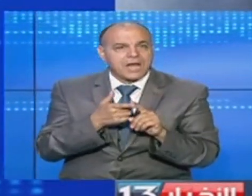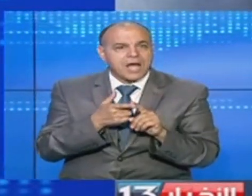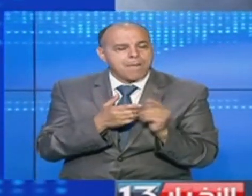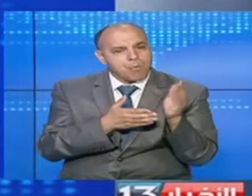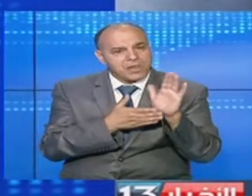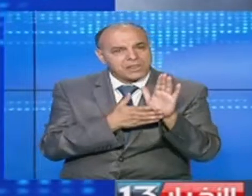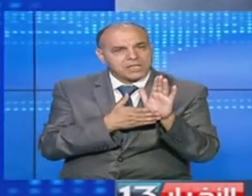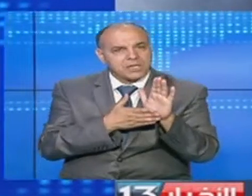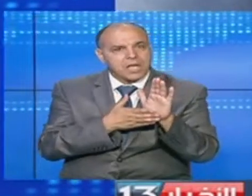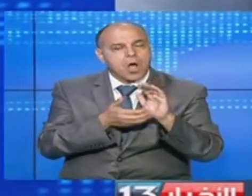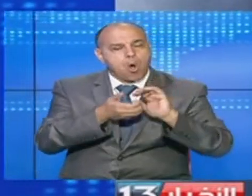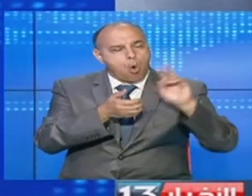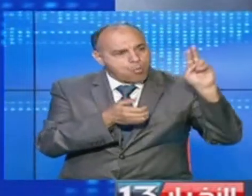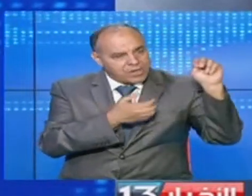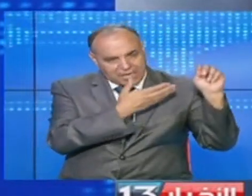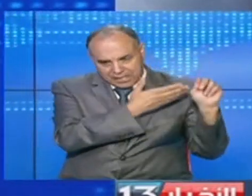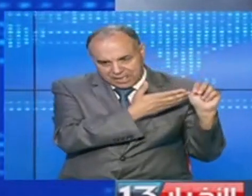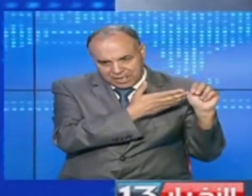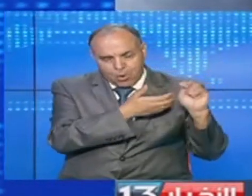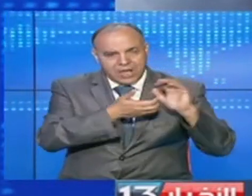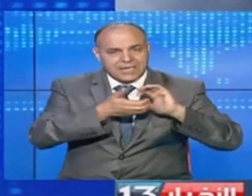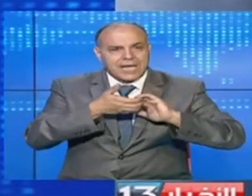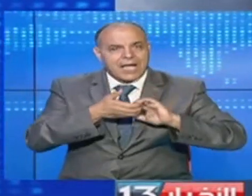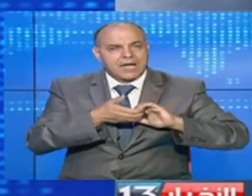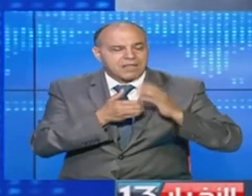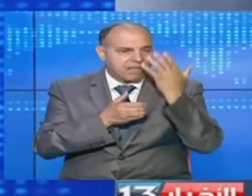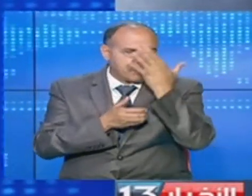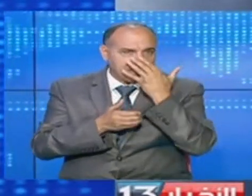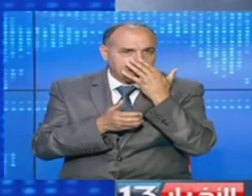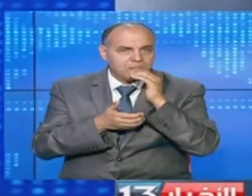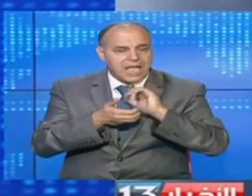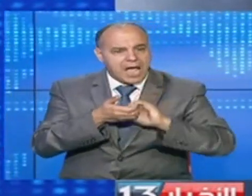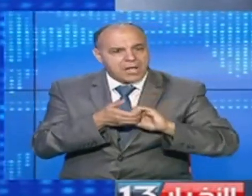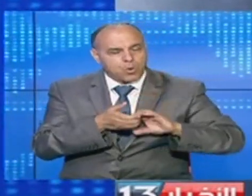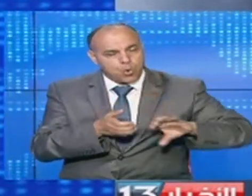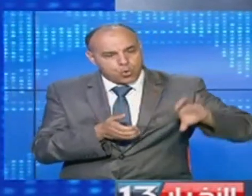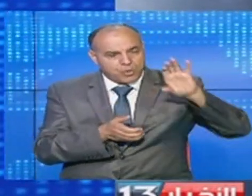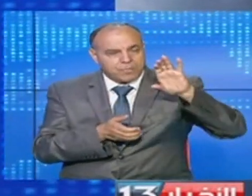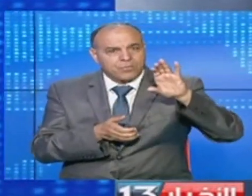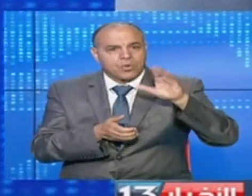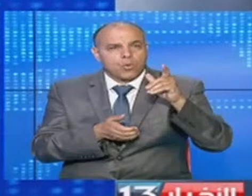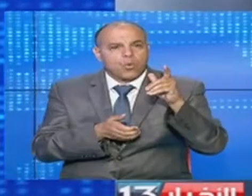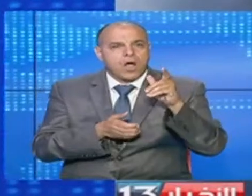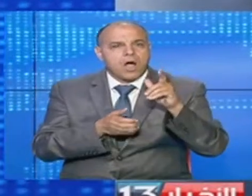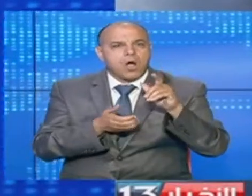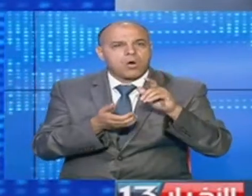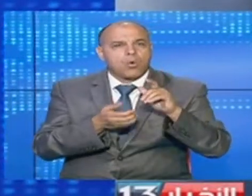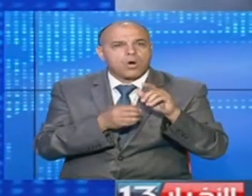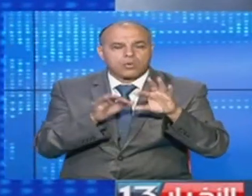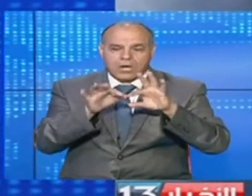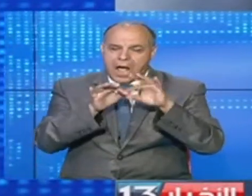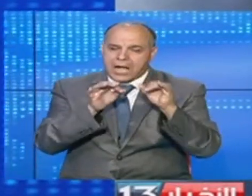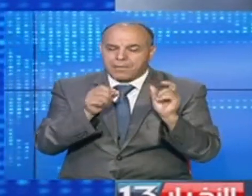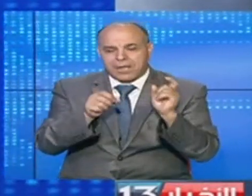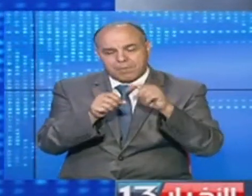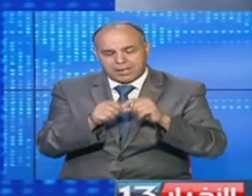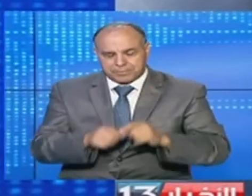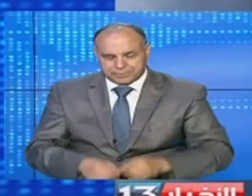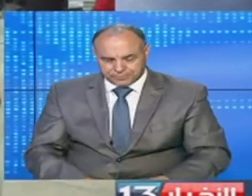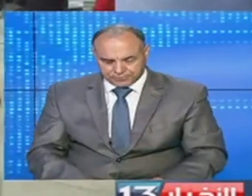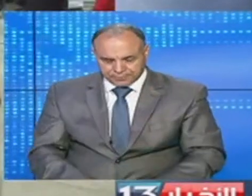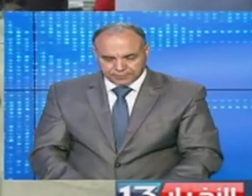ممثلين عن الامم المتحده والاتحاد الافريقيه والاتحاد الاوروبي وجامعه الدول العربيه